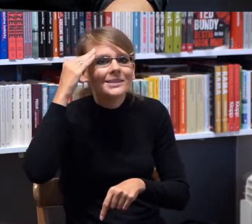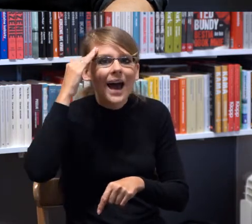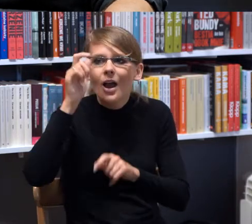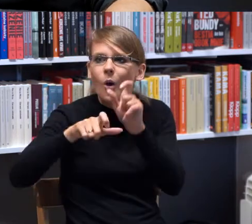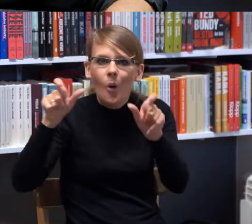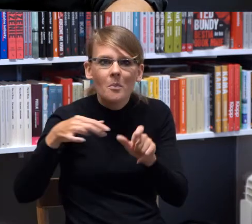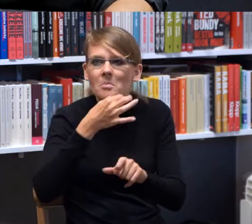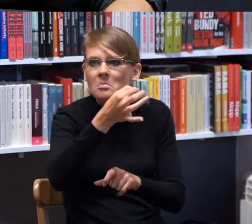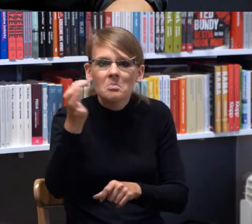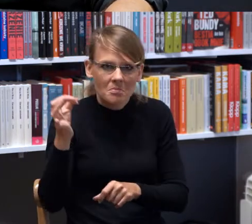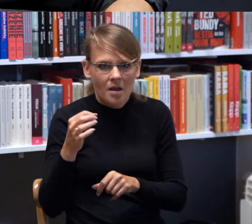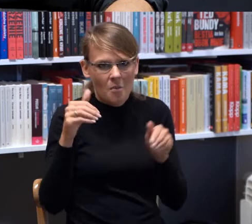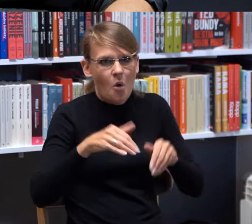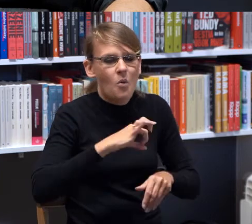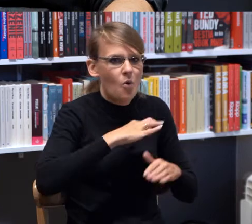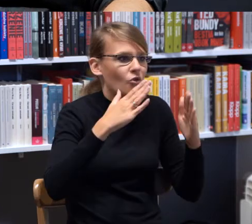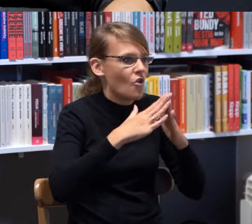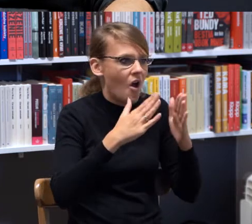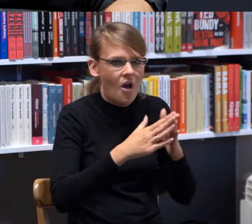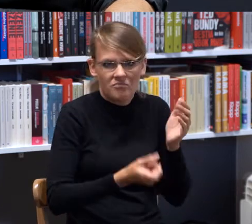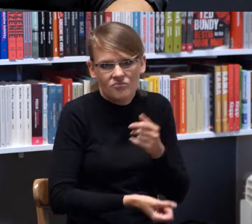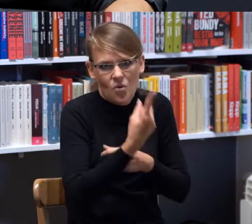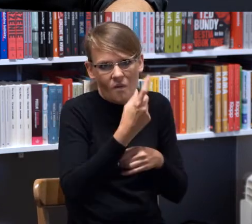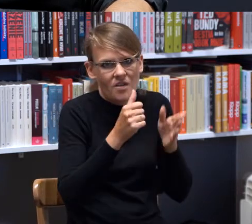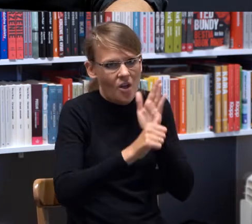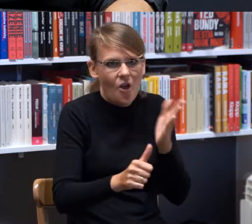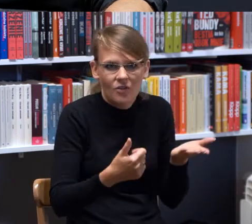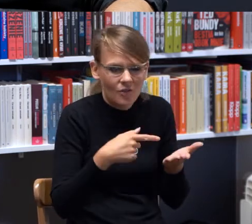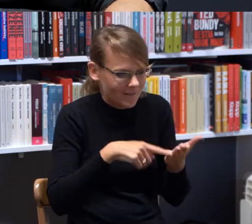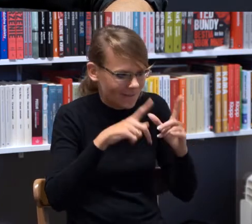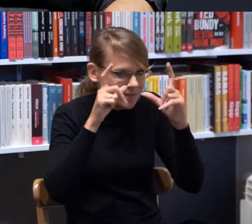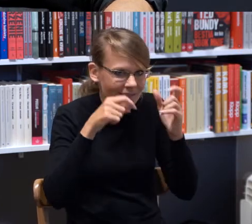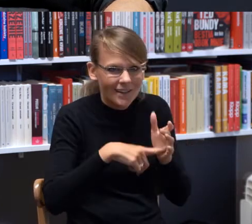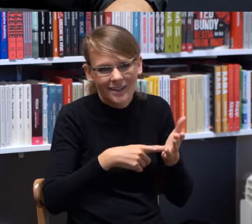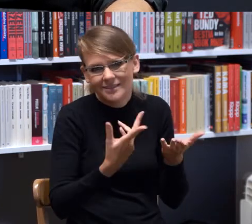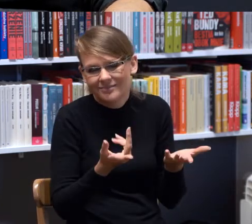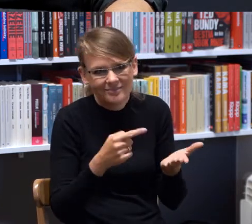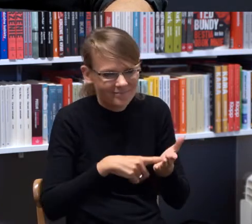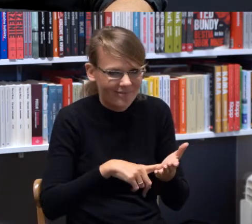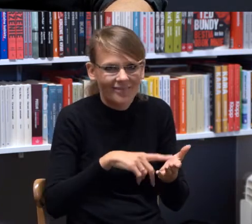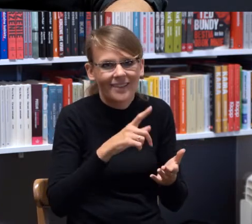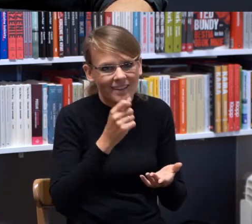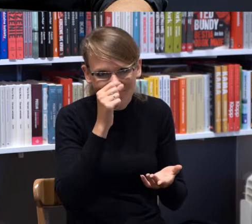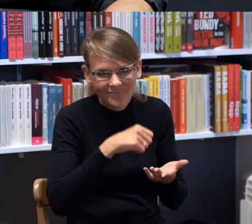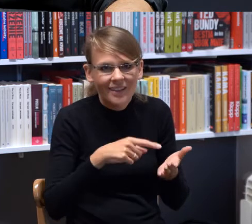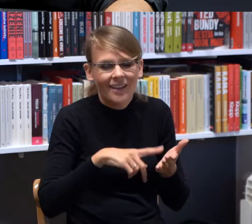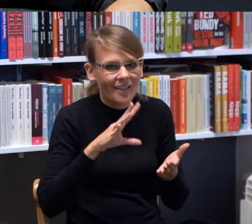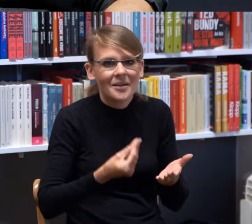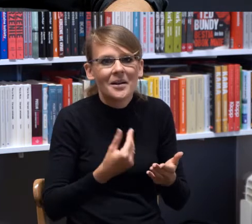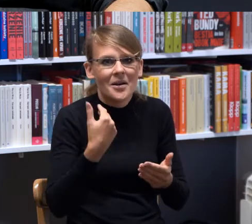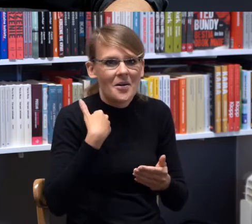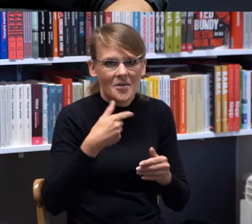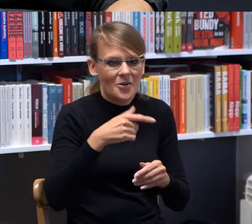bo stwierdziłam, że nie wiem, no może faktycznie mój dom jest jakiś wyjątkowy, że wszędzie to było, no te zdjęcia były absurdalne, bo na przykład były dzieci wokół jakiejś tam